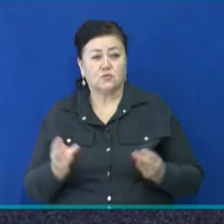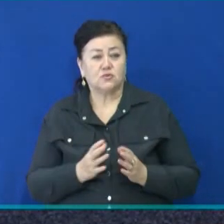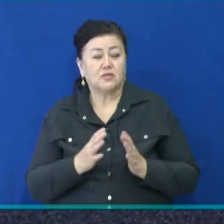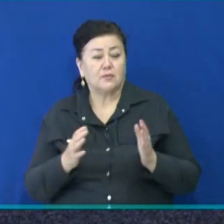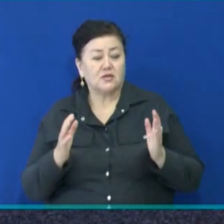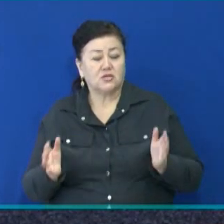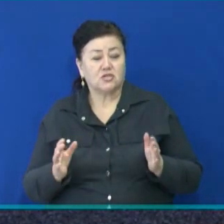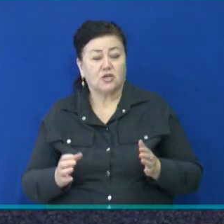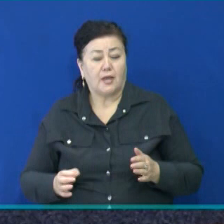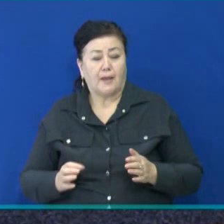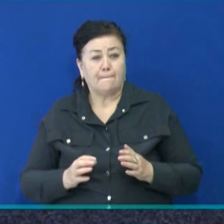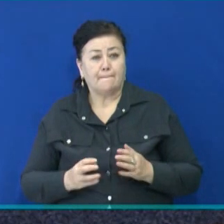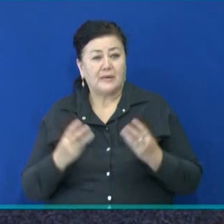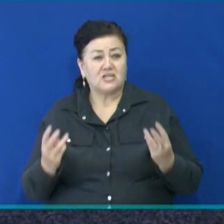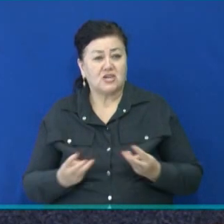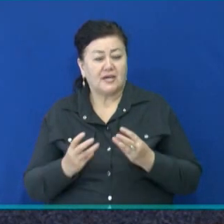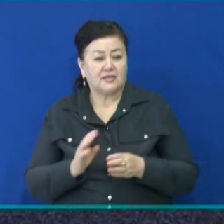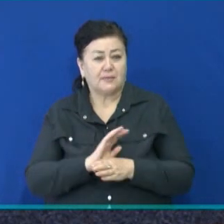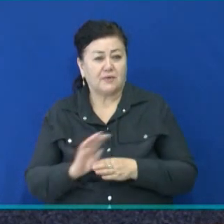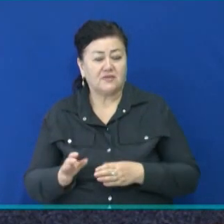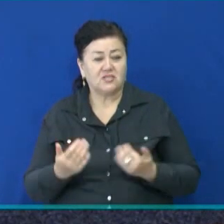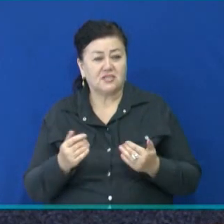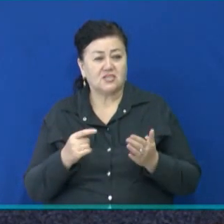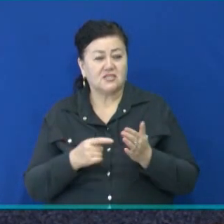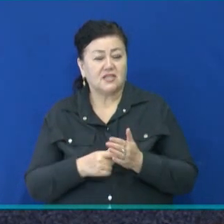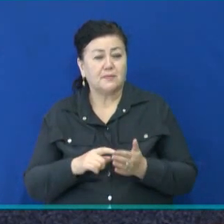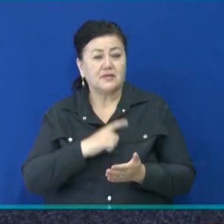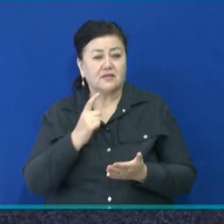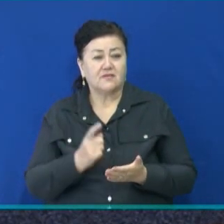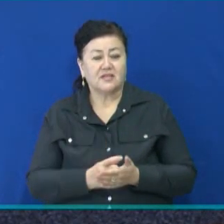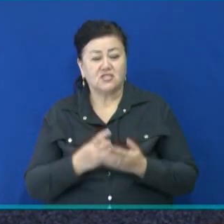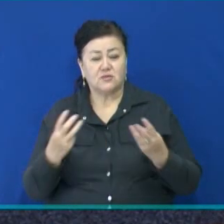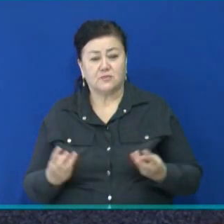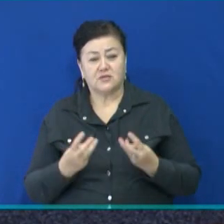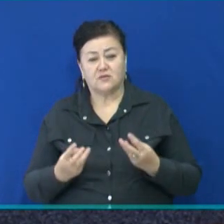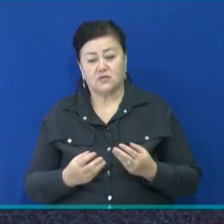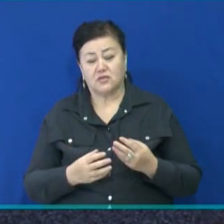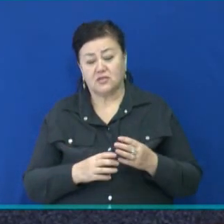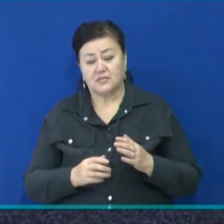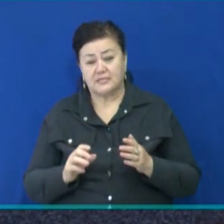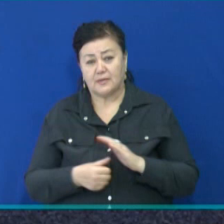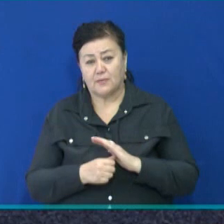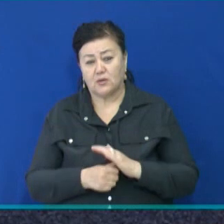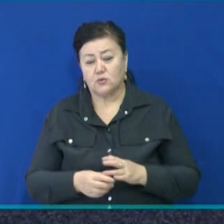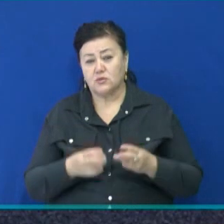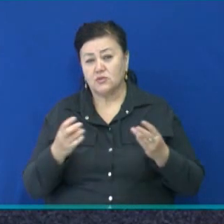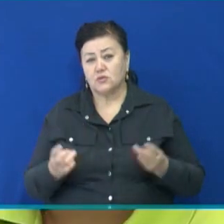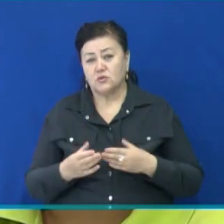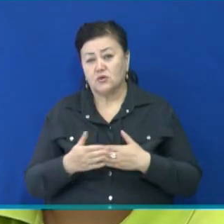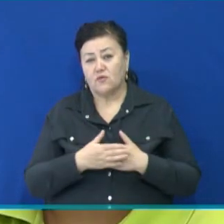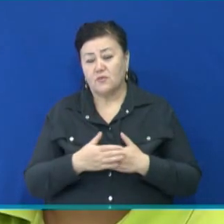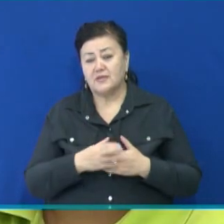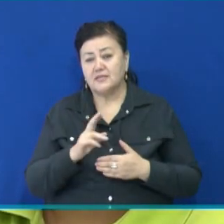большие пожары. Сейчас наша задача состоит в том, чтобы предотвратить такие пожары. Такие самолеты должны содержаться в районе Каспийского